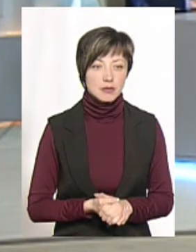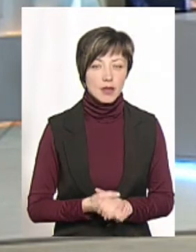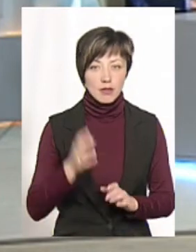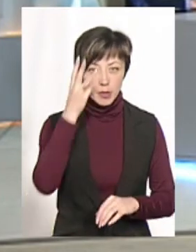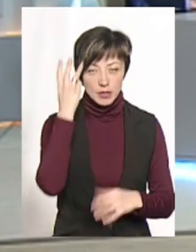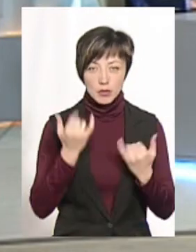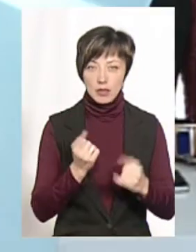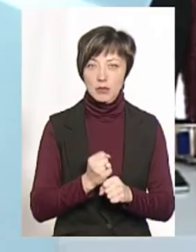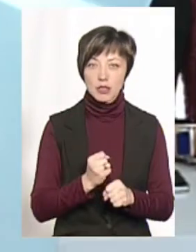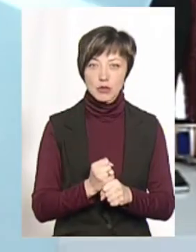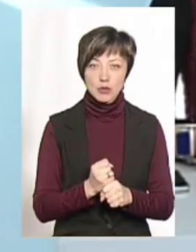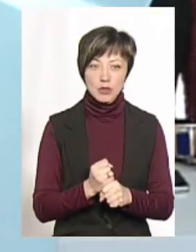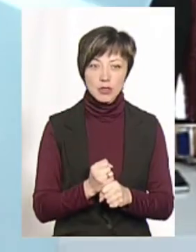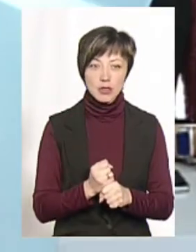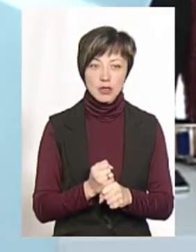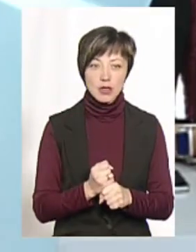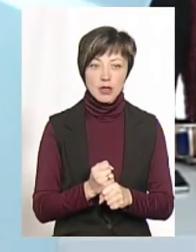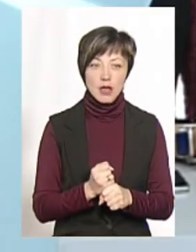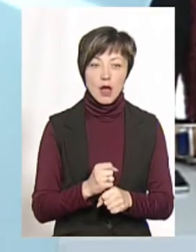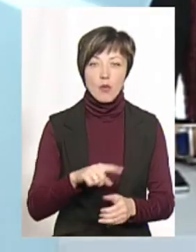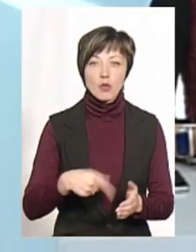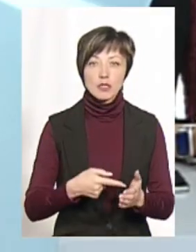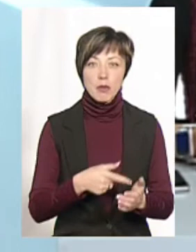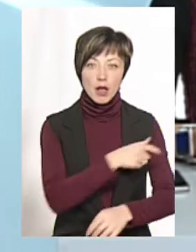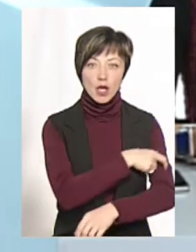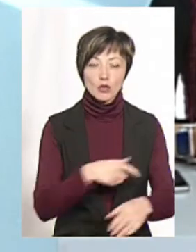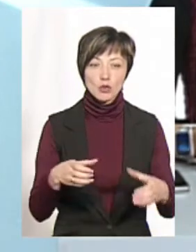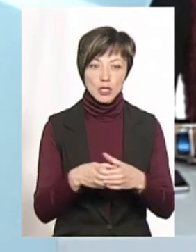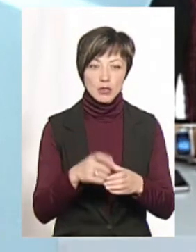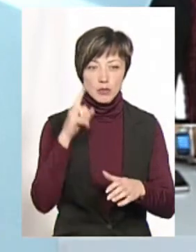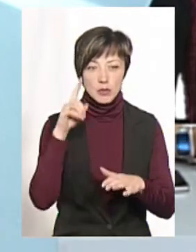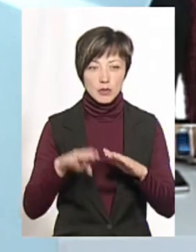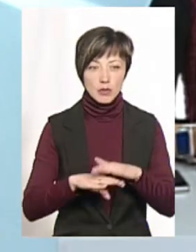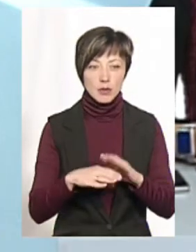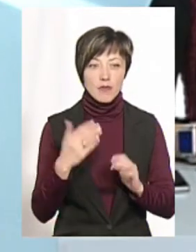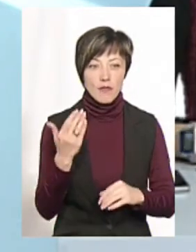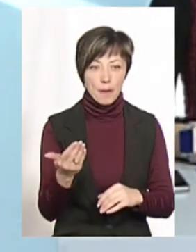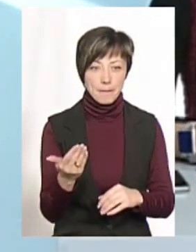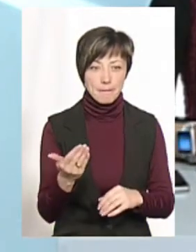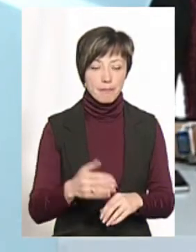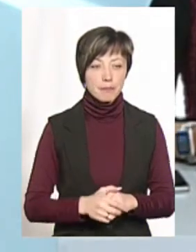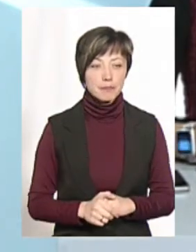Хмельницькому зараз працює муніципальна дружина, яка підпорядковується безпосередньо вам.